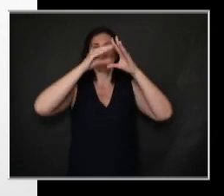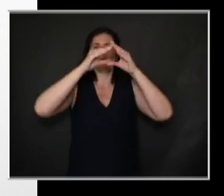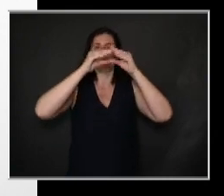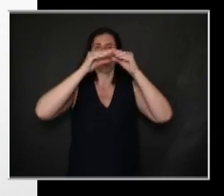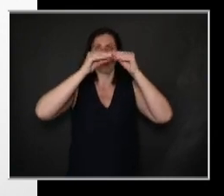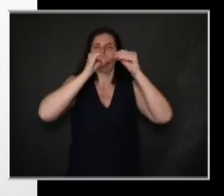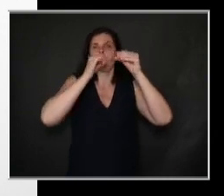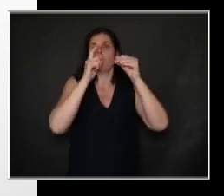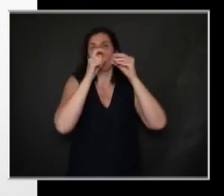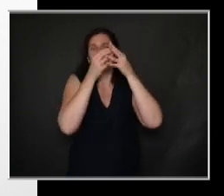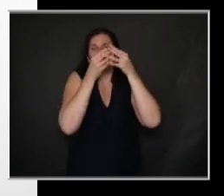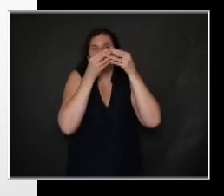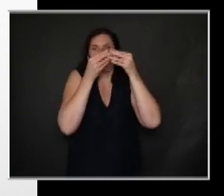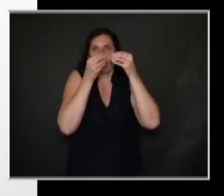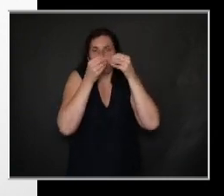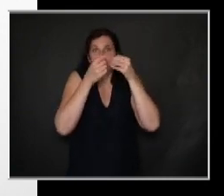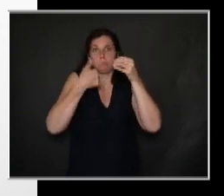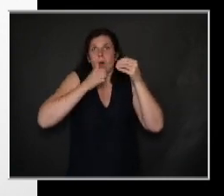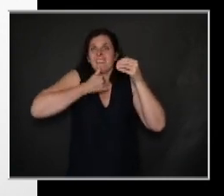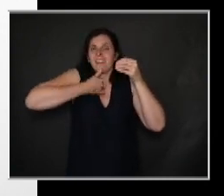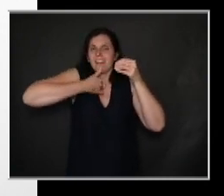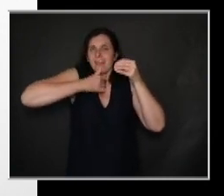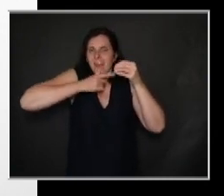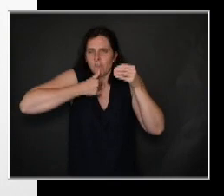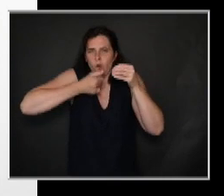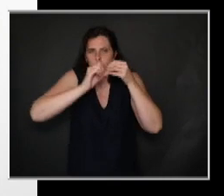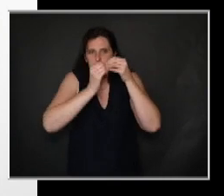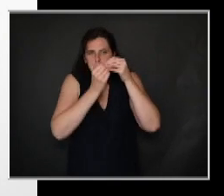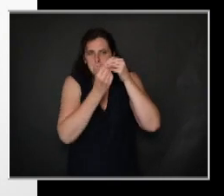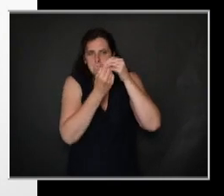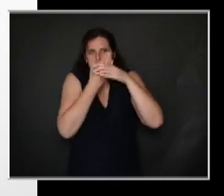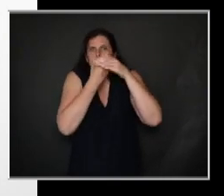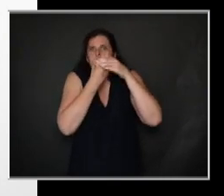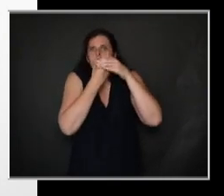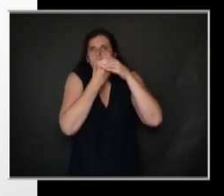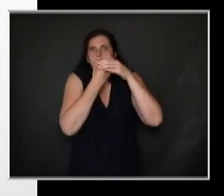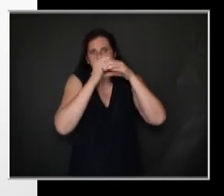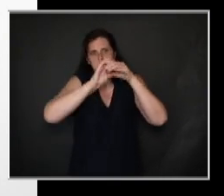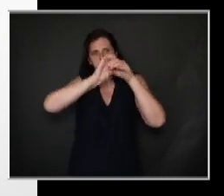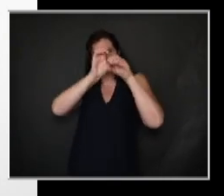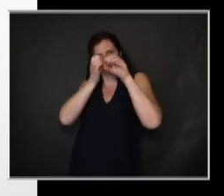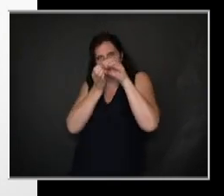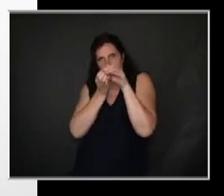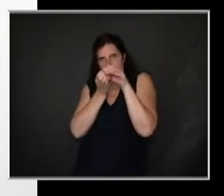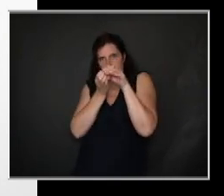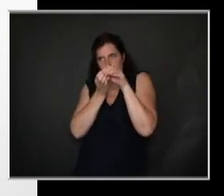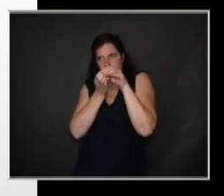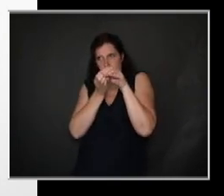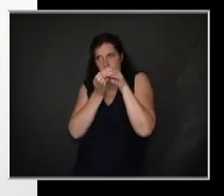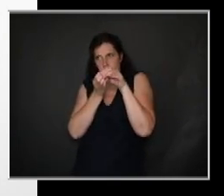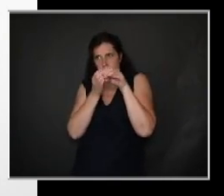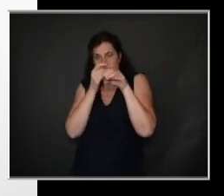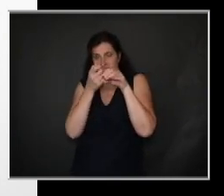à la suite d'un effort est expulsé contre le nerf sciatique ou crural, et qui va donner un choc, donc